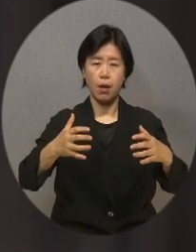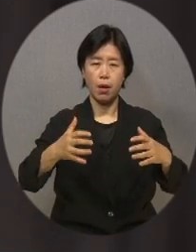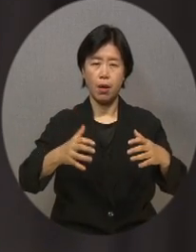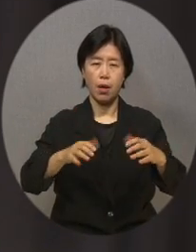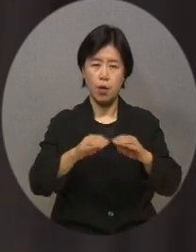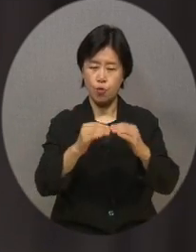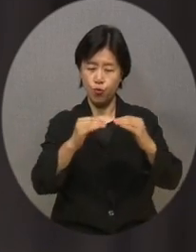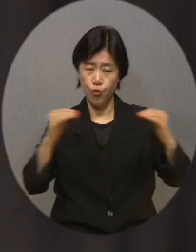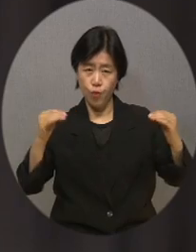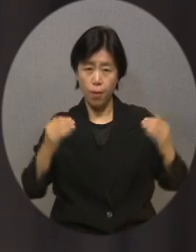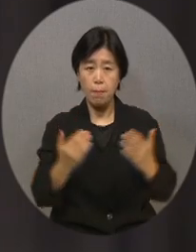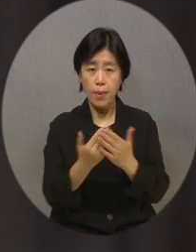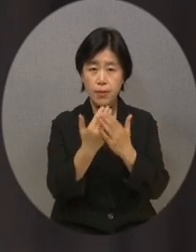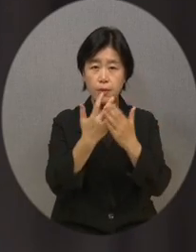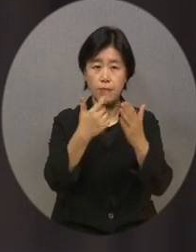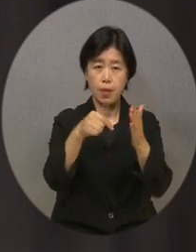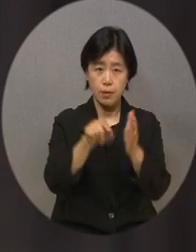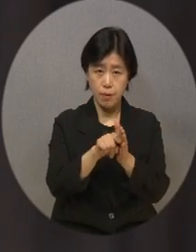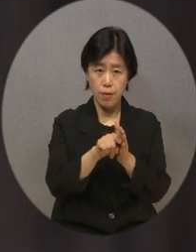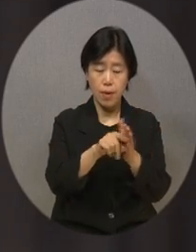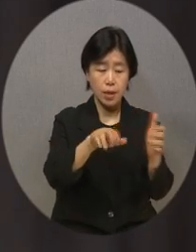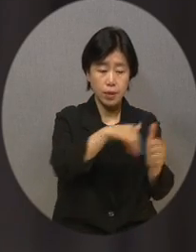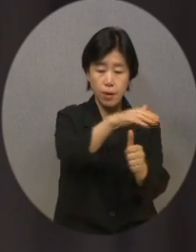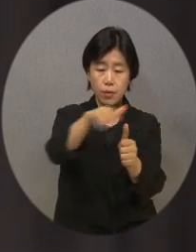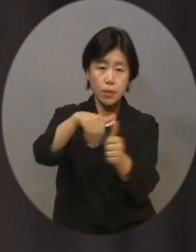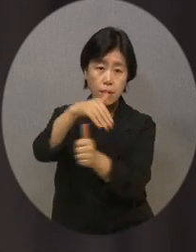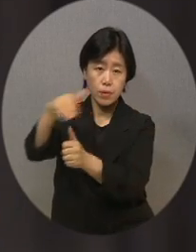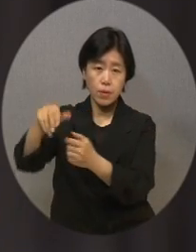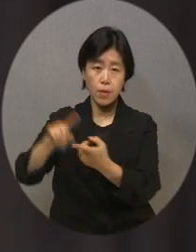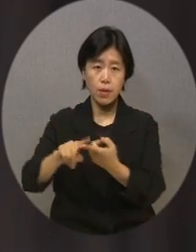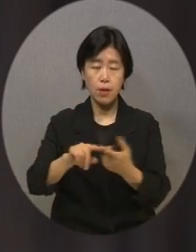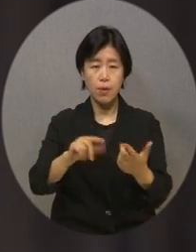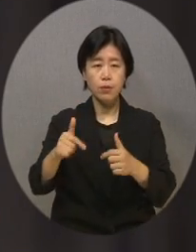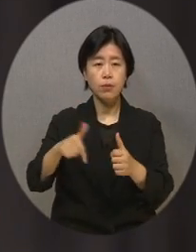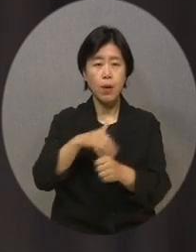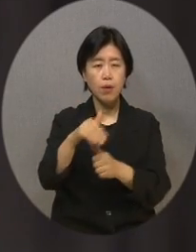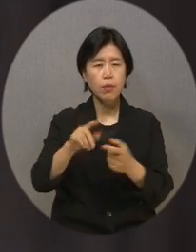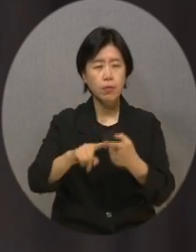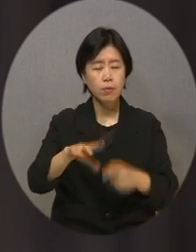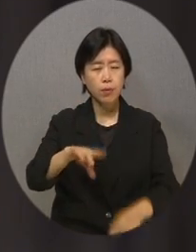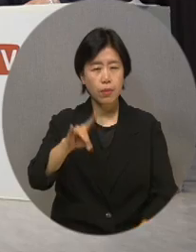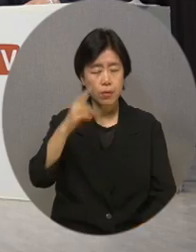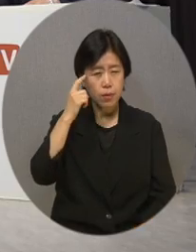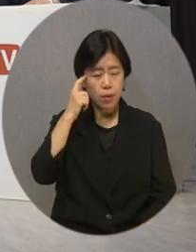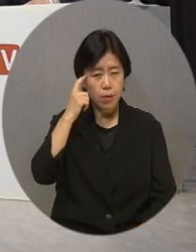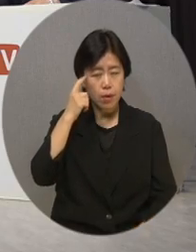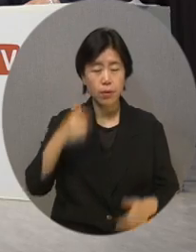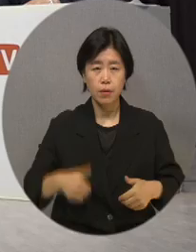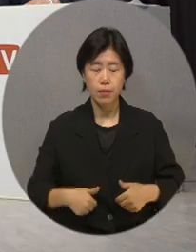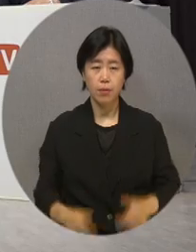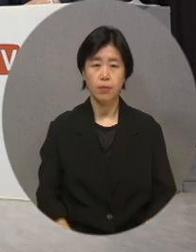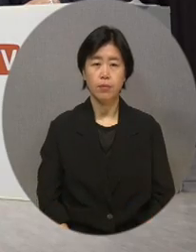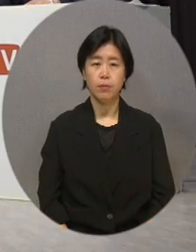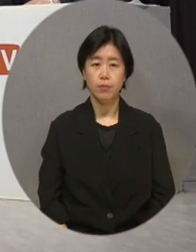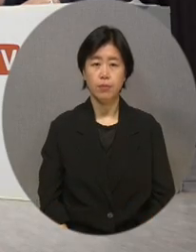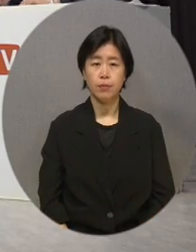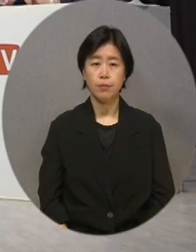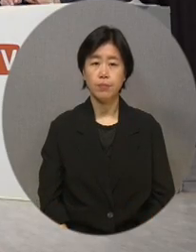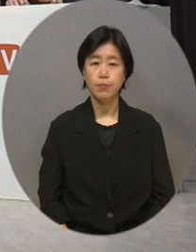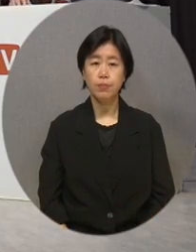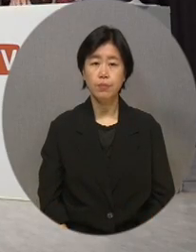지역의 전반적인 상황을 고려해야 된다. 예. 이런 말씀 먼저 좀 드리고 싶습니다. 그 의료 공백을 메우기